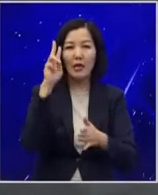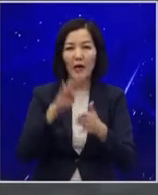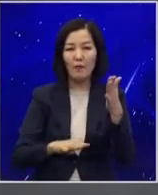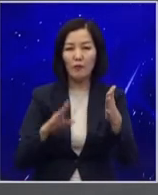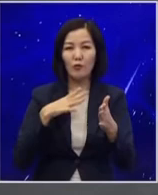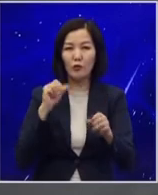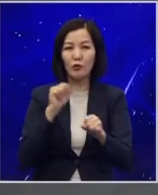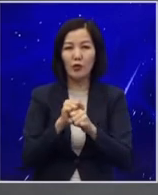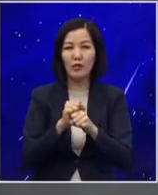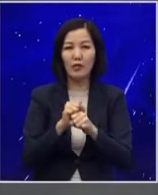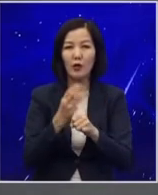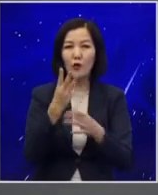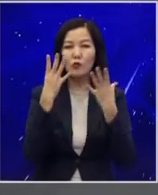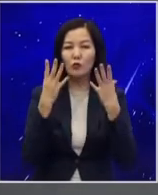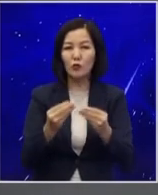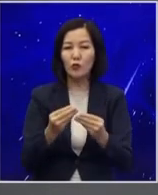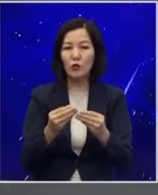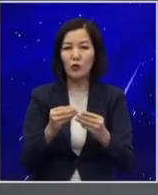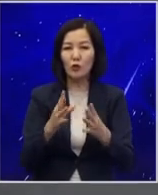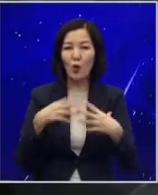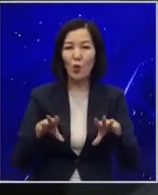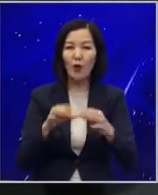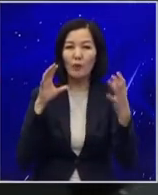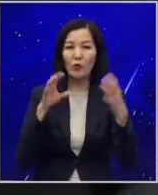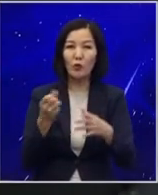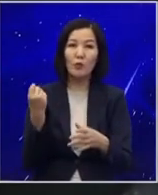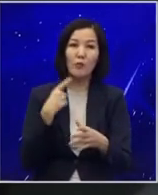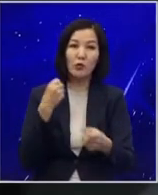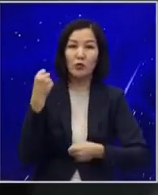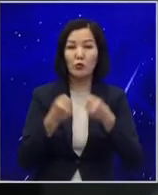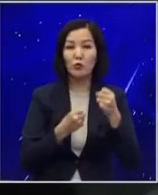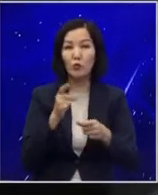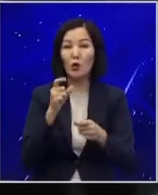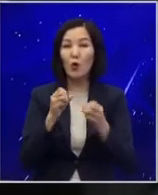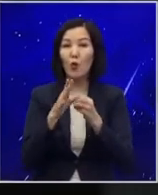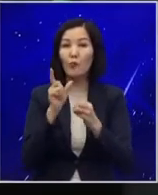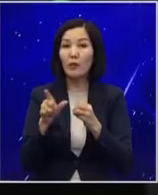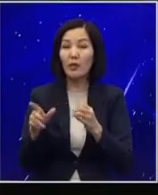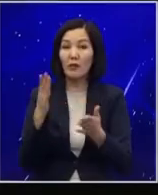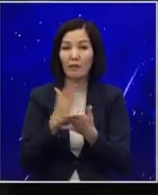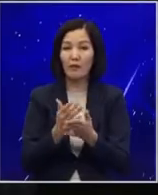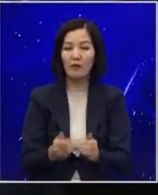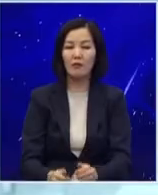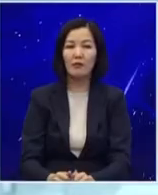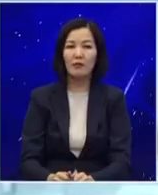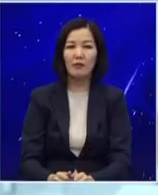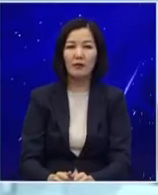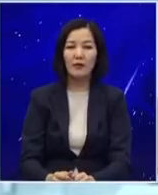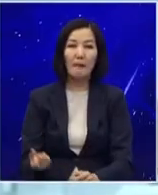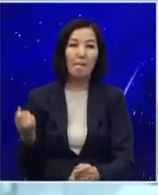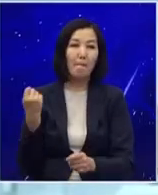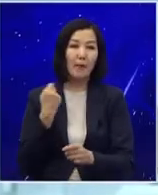қойылды. Сорақысы 3 күннің ішінде қоғамдық көлікті мас күйінде басқарған 15 оқиға тіркелген. Мас